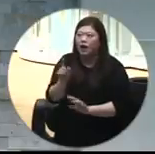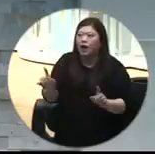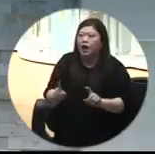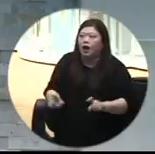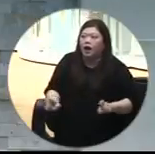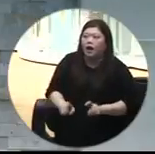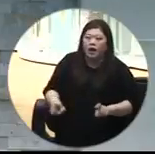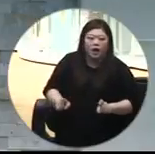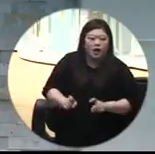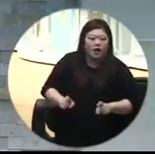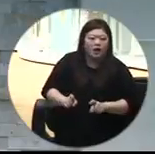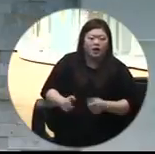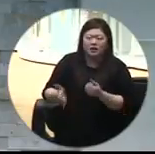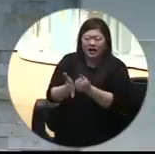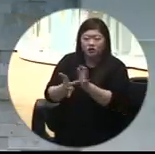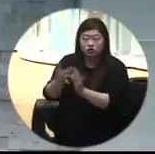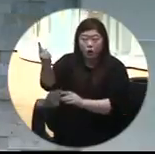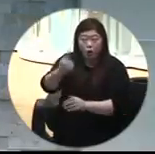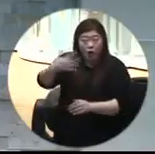그 기간 동안에